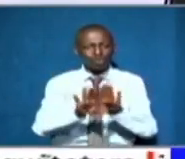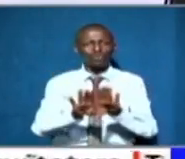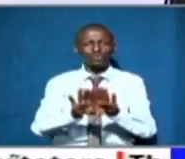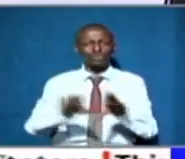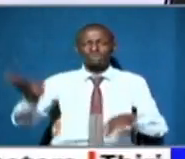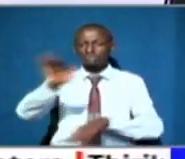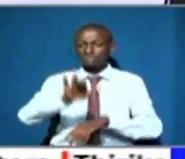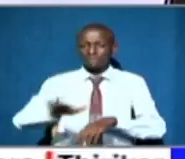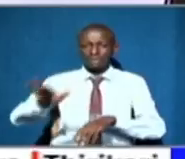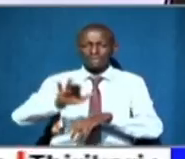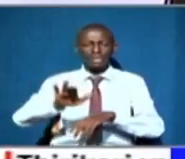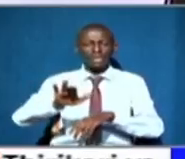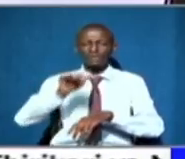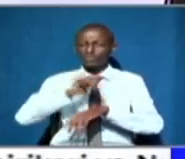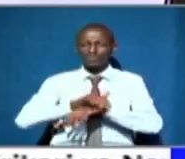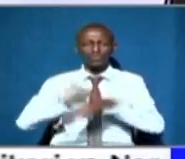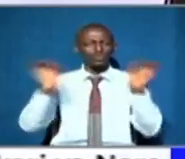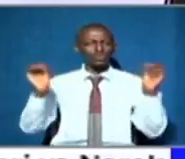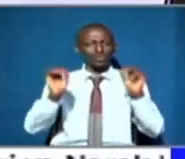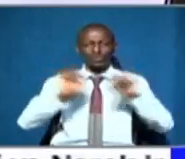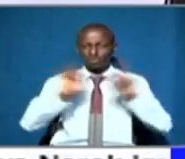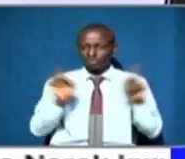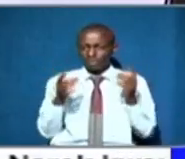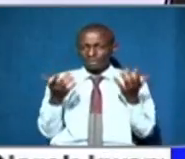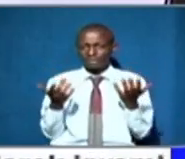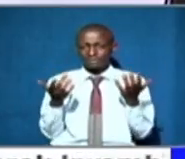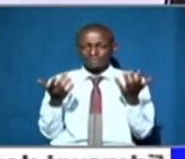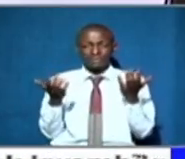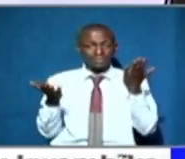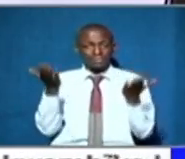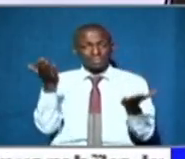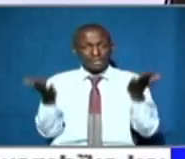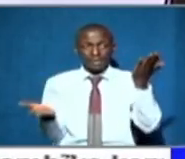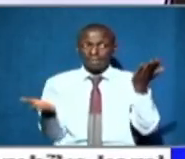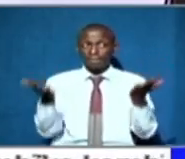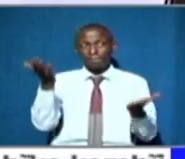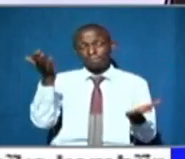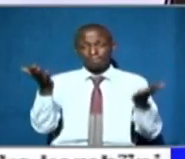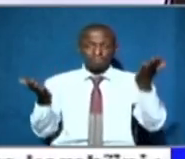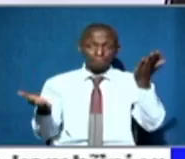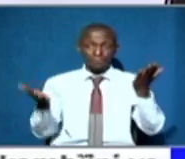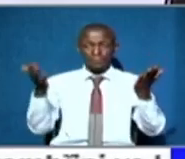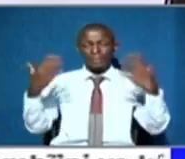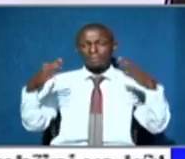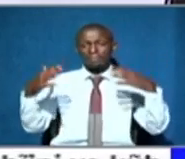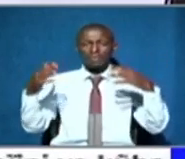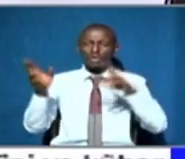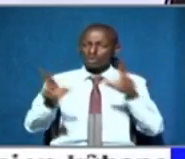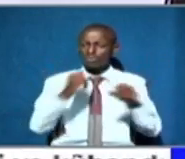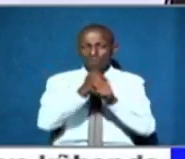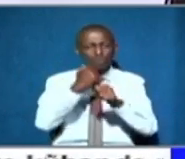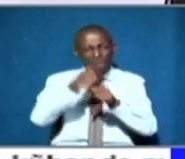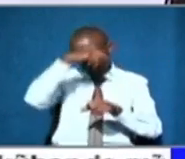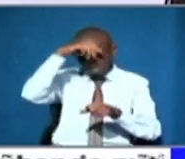tikwega ona hanini ona gutuika agi consider pia akiwa mahasla akawaida mtu